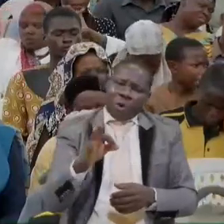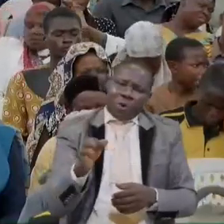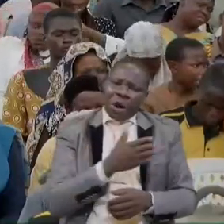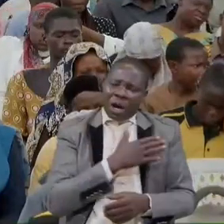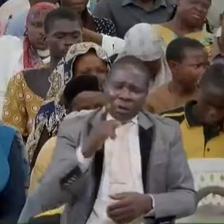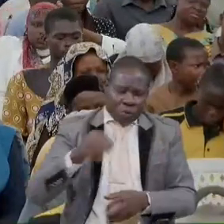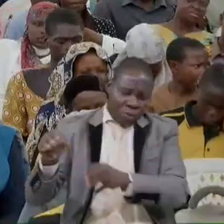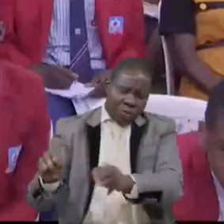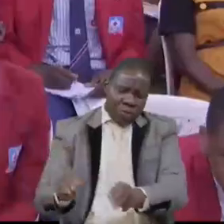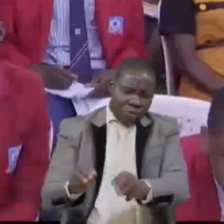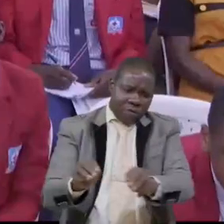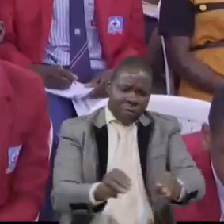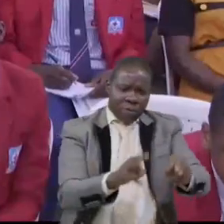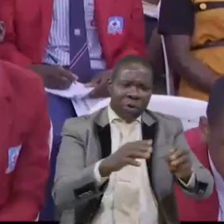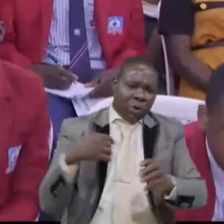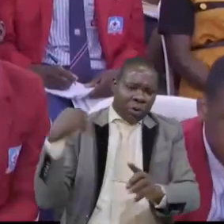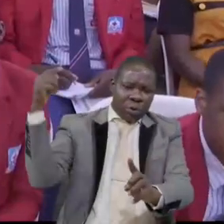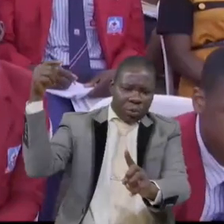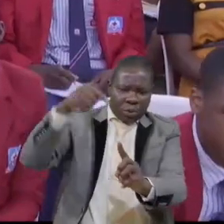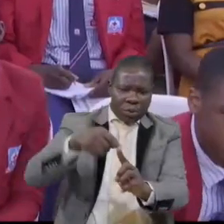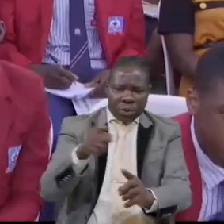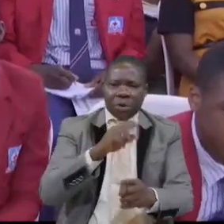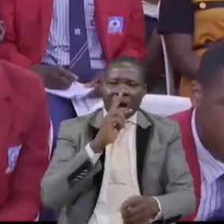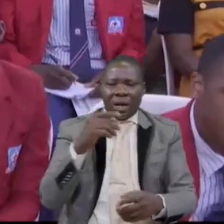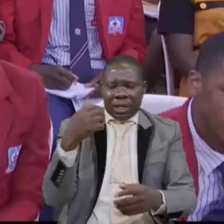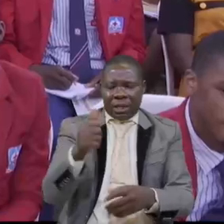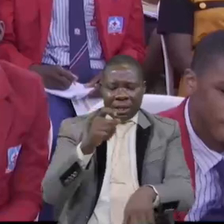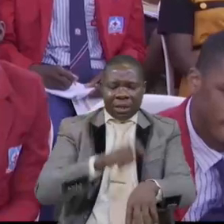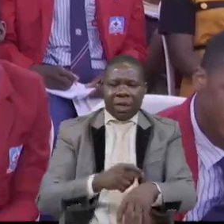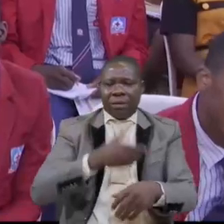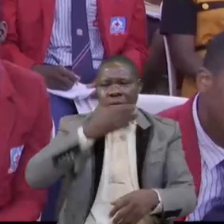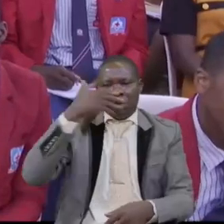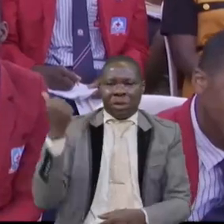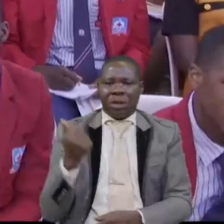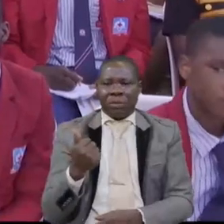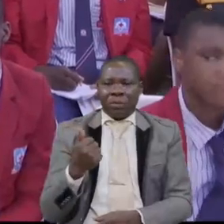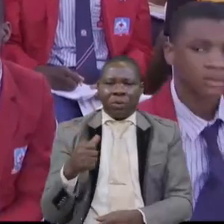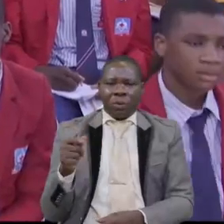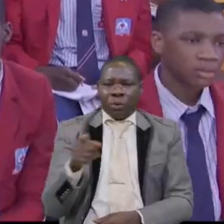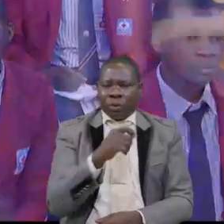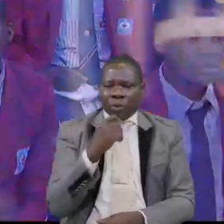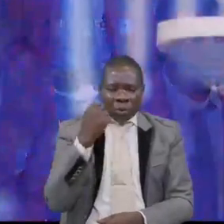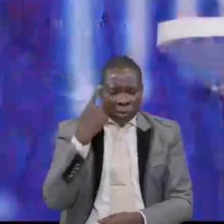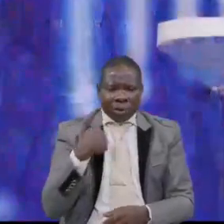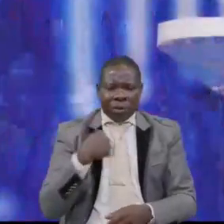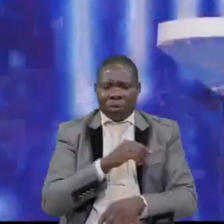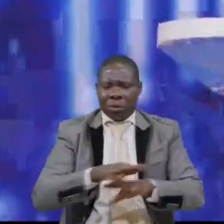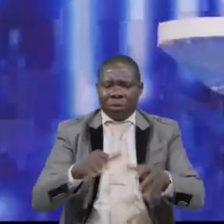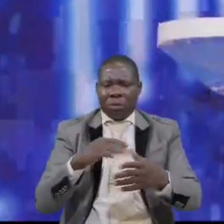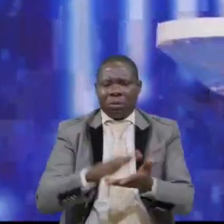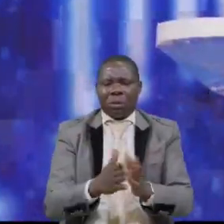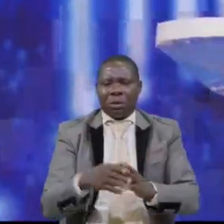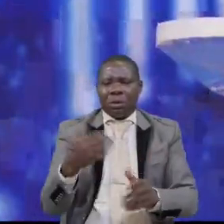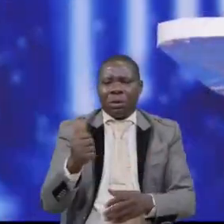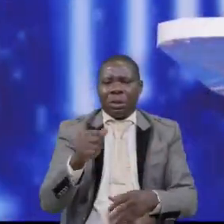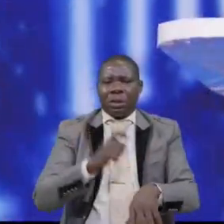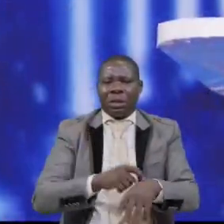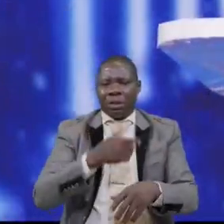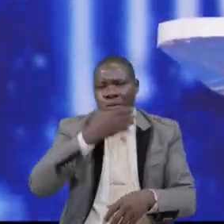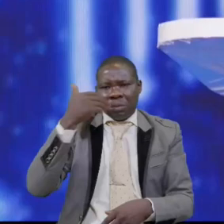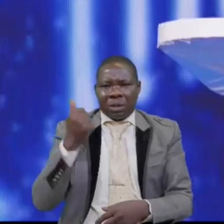sois 10 fois supérieur. Comprends maintenant. C'est pas, on ne devient pas 10 fois supérieur. Pour